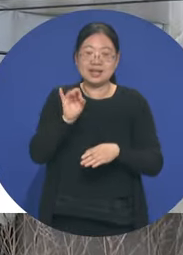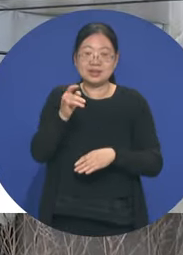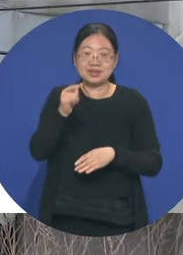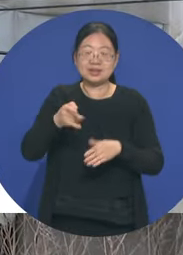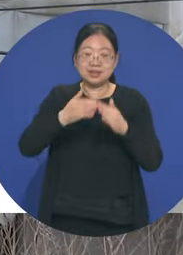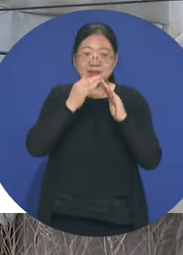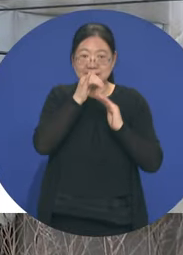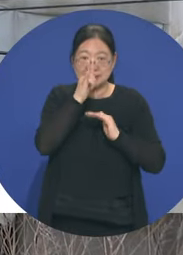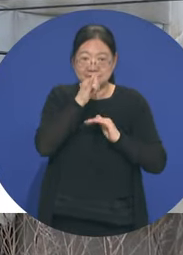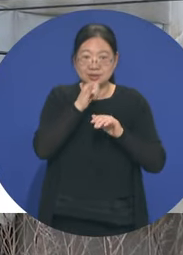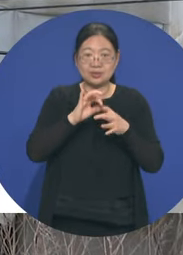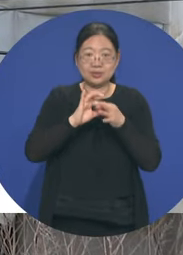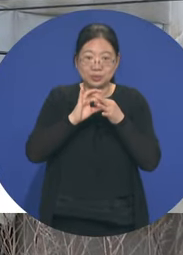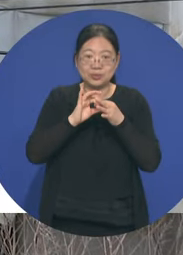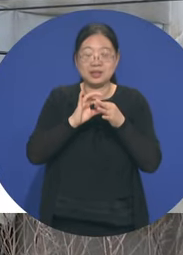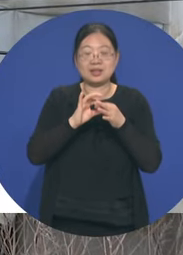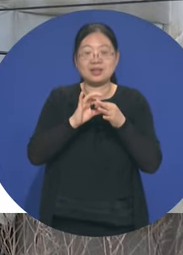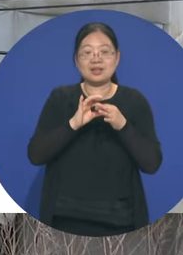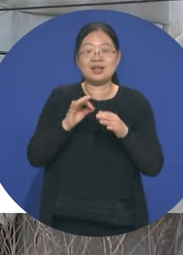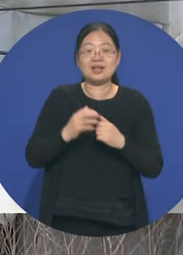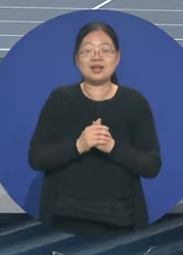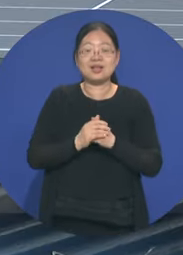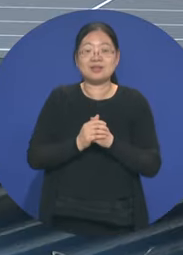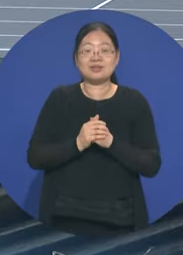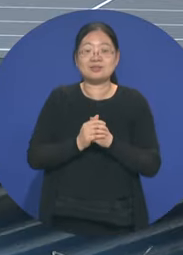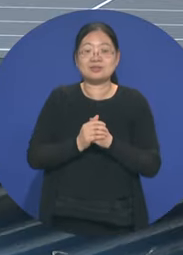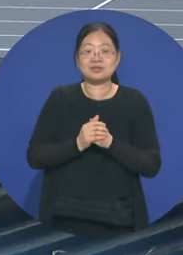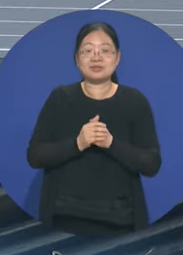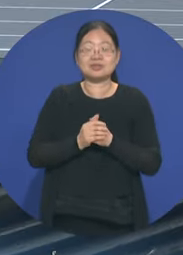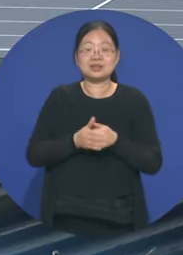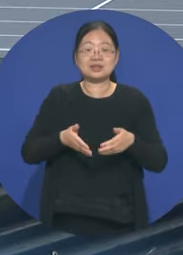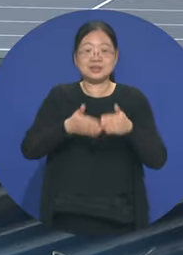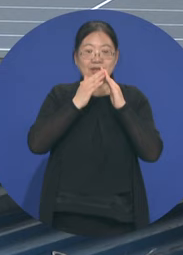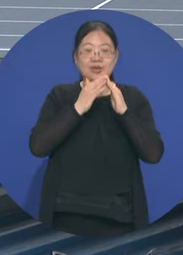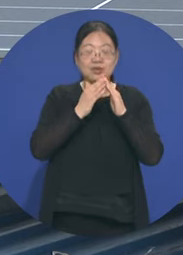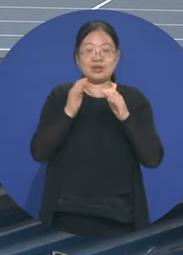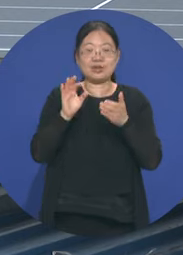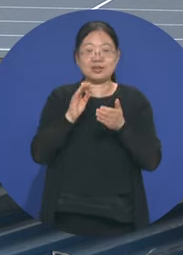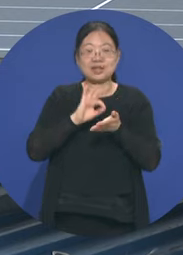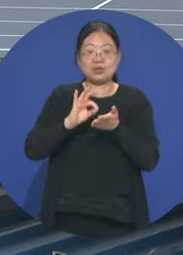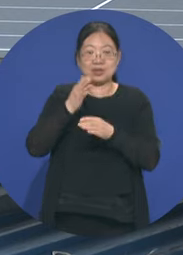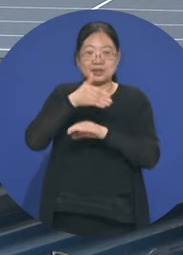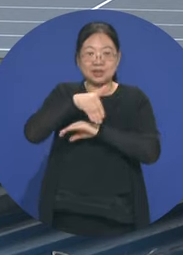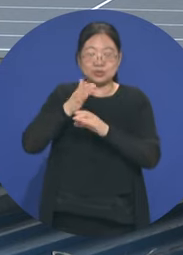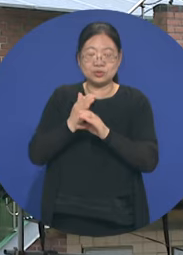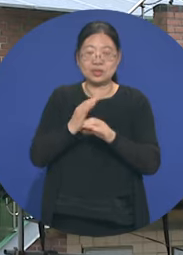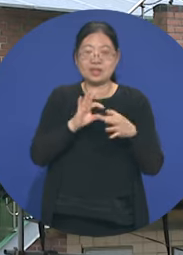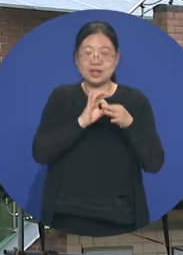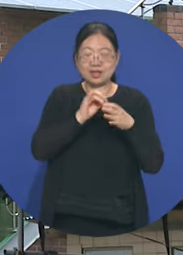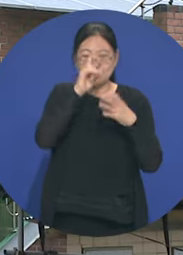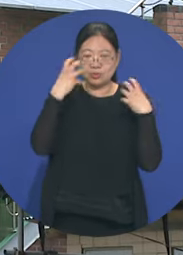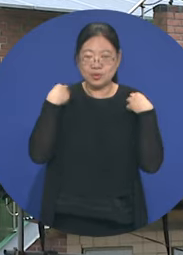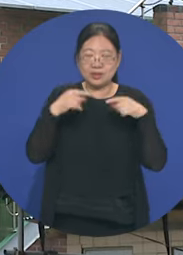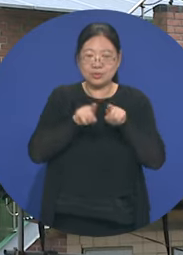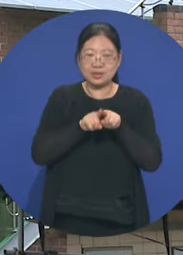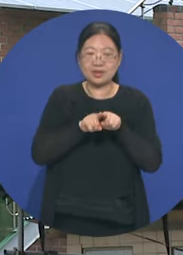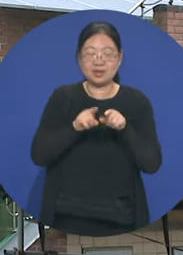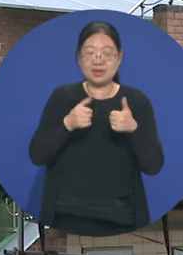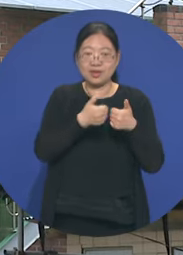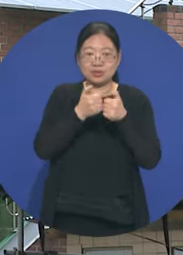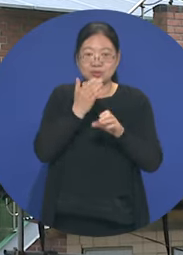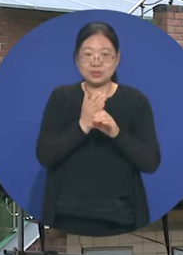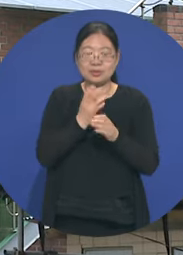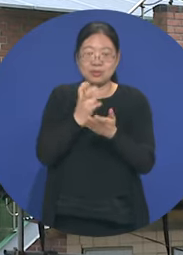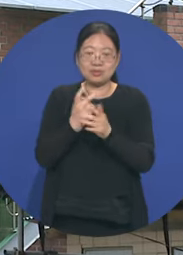선별해 태광 시설을 설치할 예정입니다 관련 법령 정비를 위해 중앙 부처와 협의하는 한편